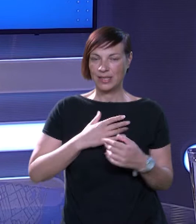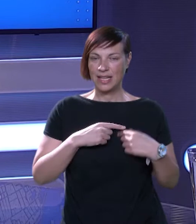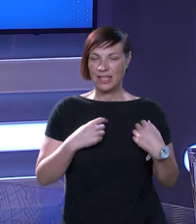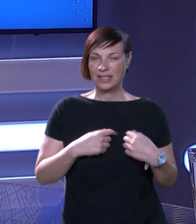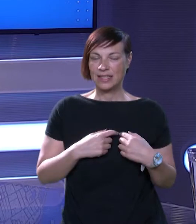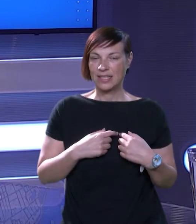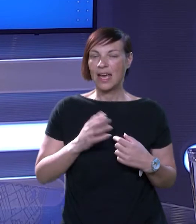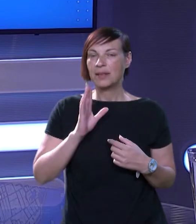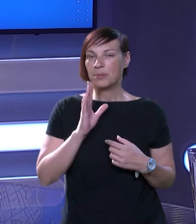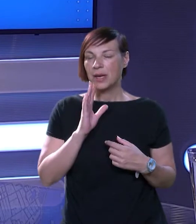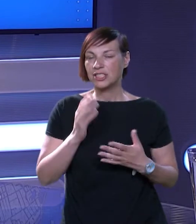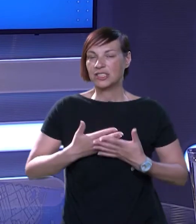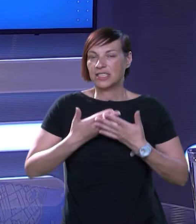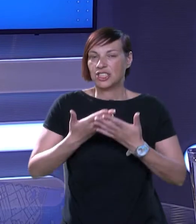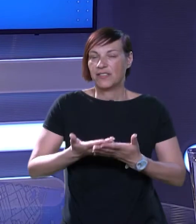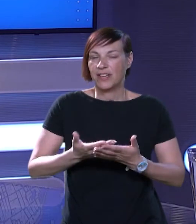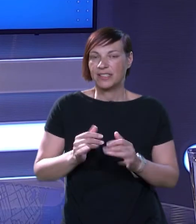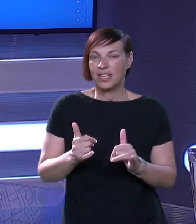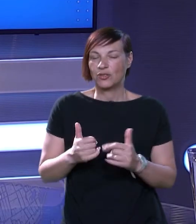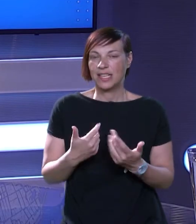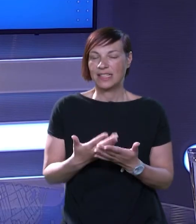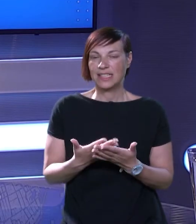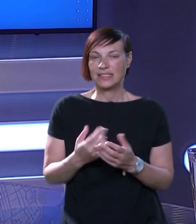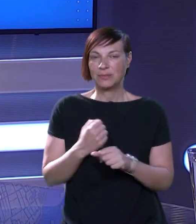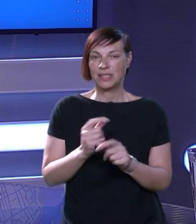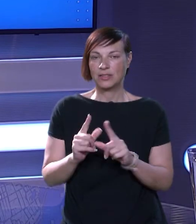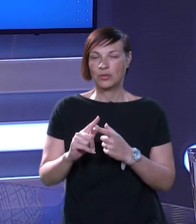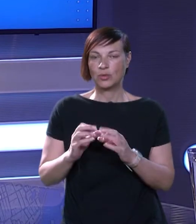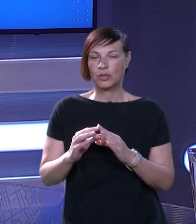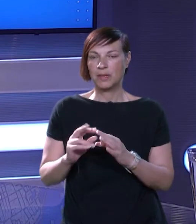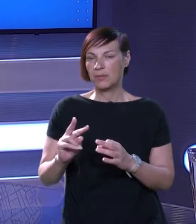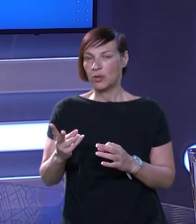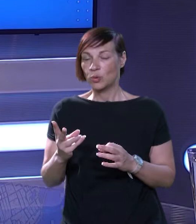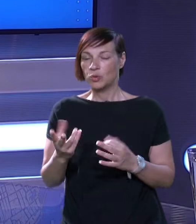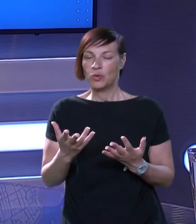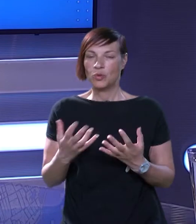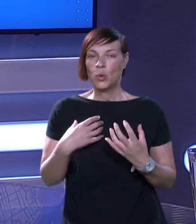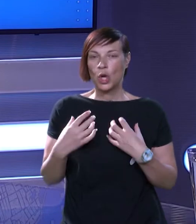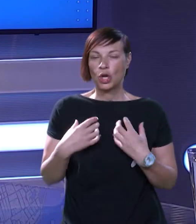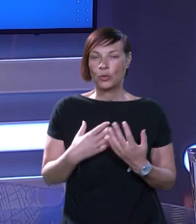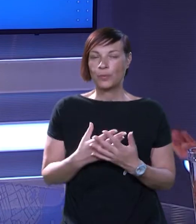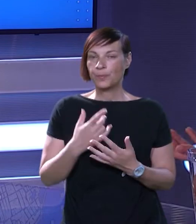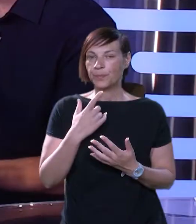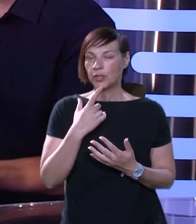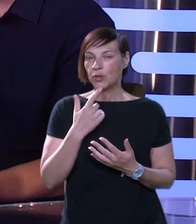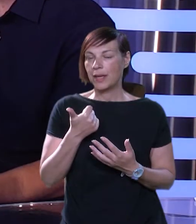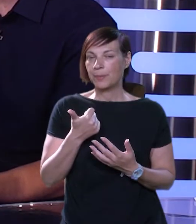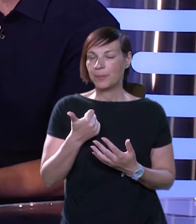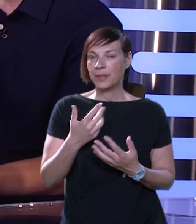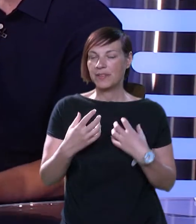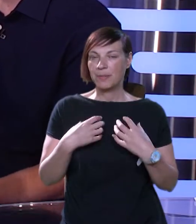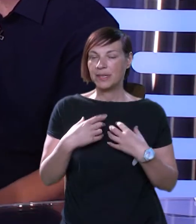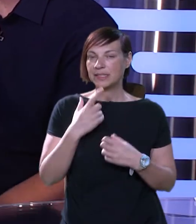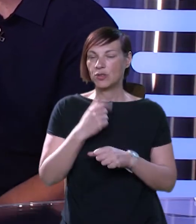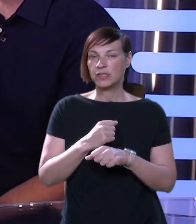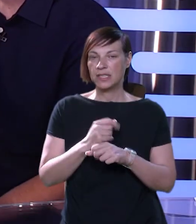da je taj majčinski izađe van. Tako da jesam s tom njegovom Gertrudom napravila nešto sasvim drugo nego prije. Koja je u biti prva predstava bila